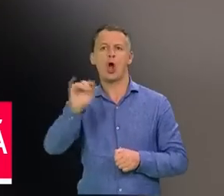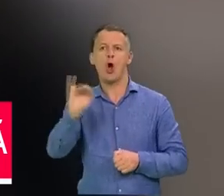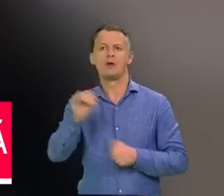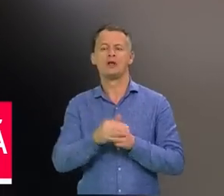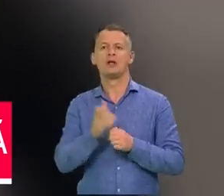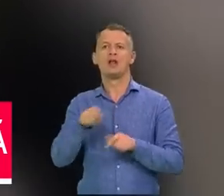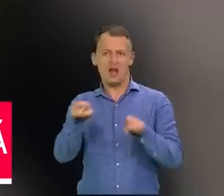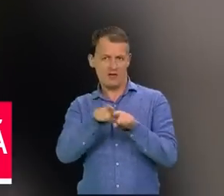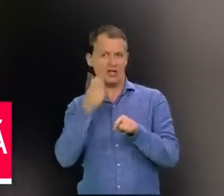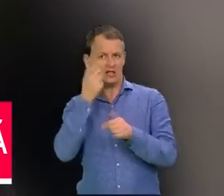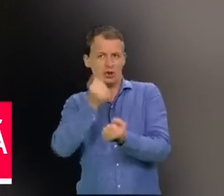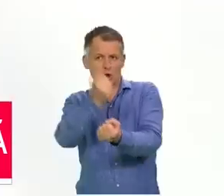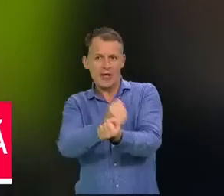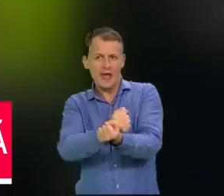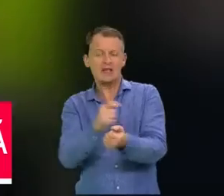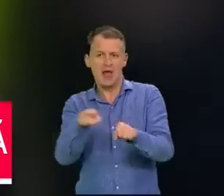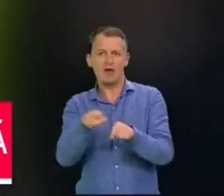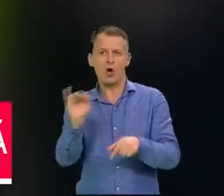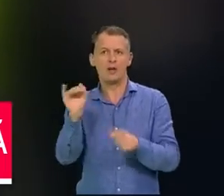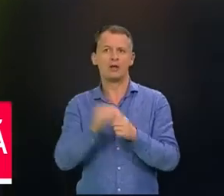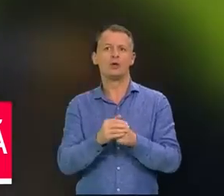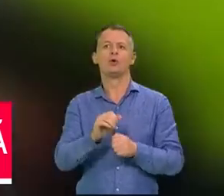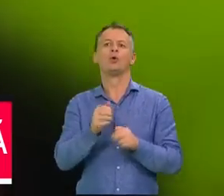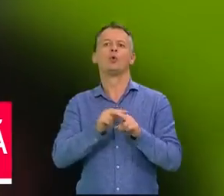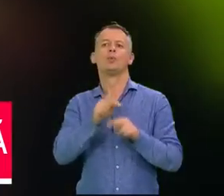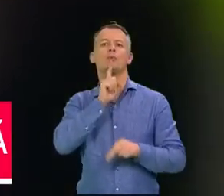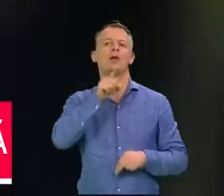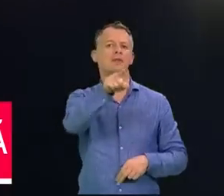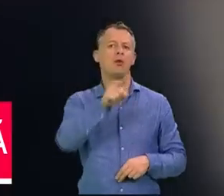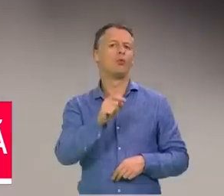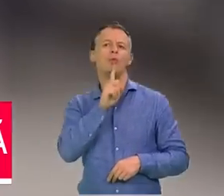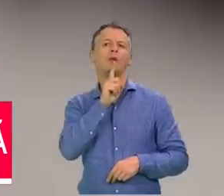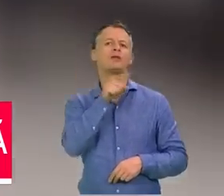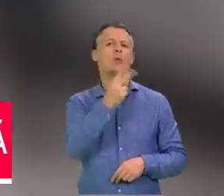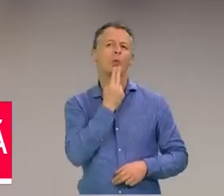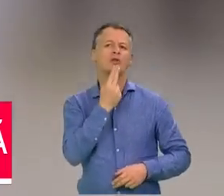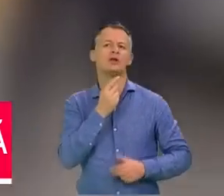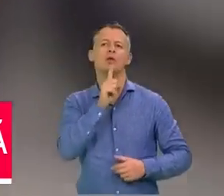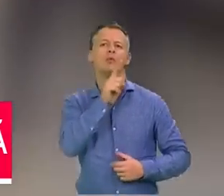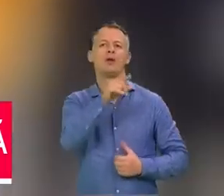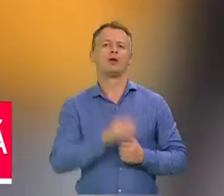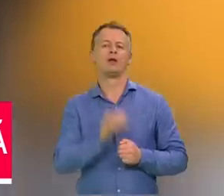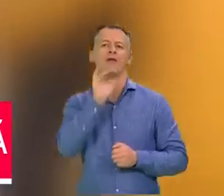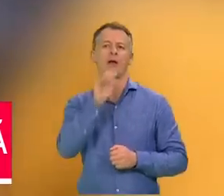mie copil și când se droghează? Așa și? Cum te numești? Cum te numești? Spune cum te numești.